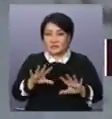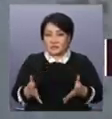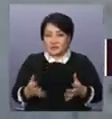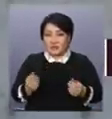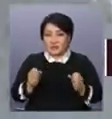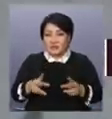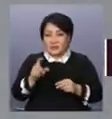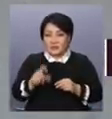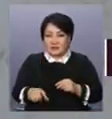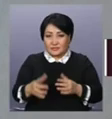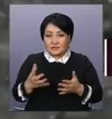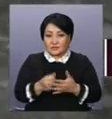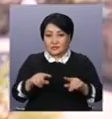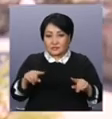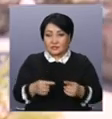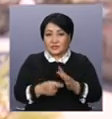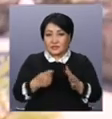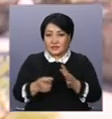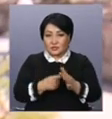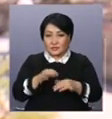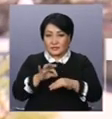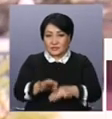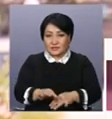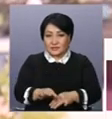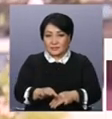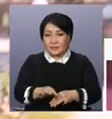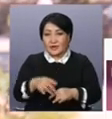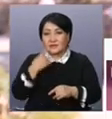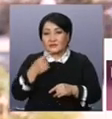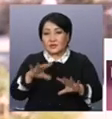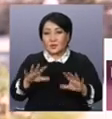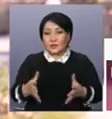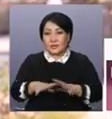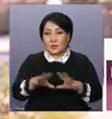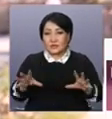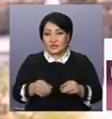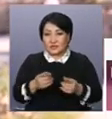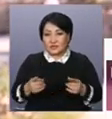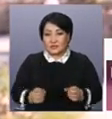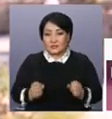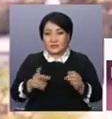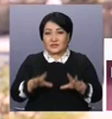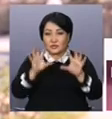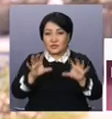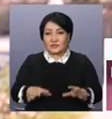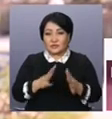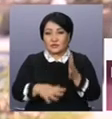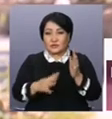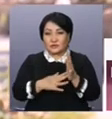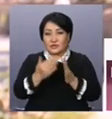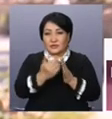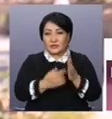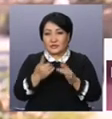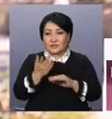қатысты тергеу тағайындалды. Аталып отырған оқиға бойынша қазақстан республикасы қылмыстық кодексінің 99-шы бабының 1-ші бөлігімен